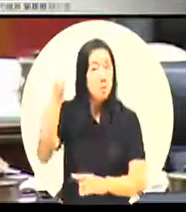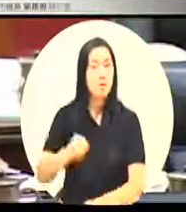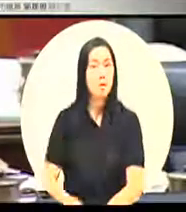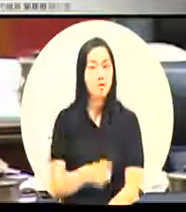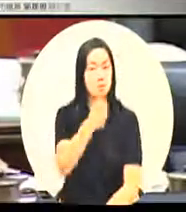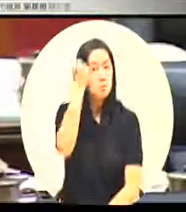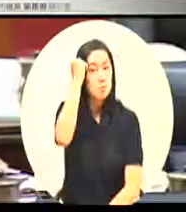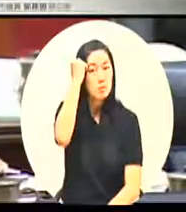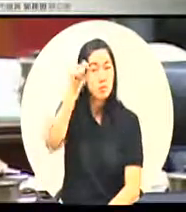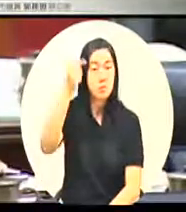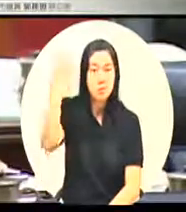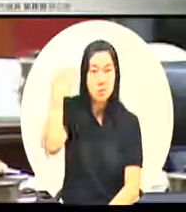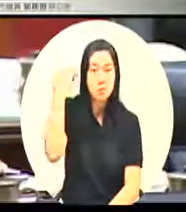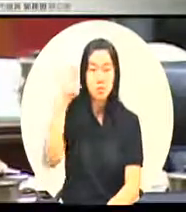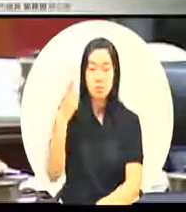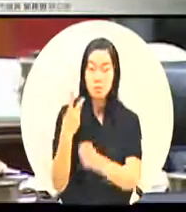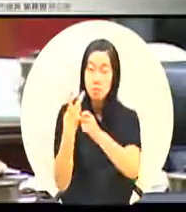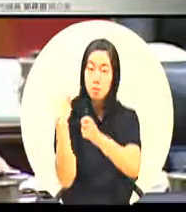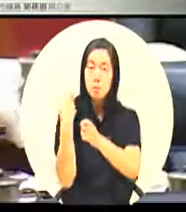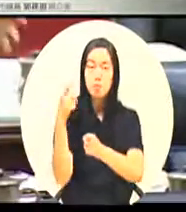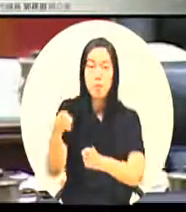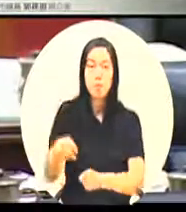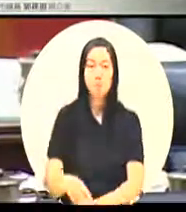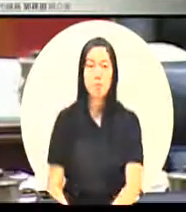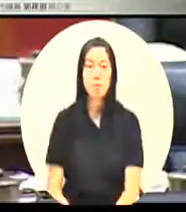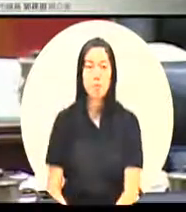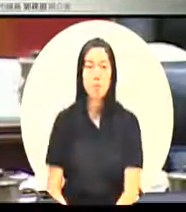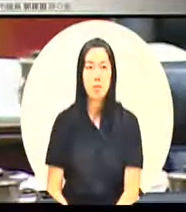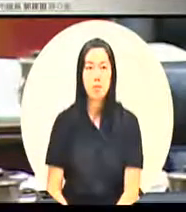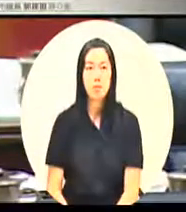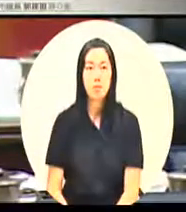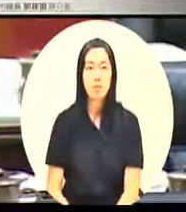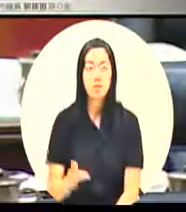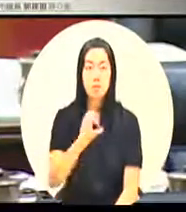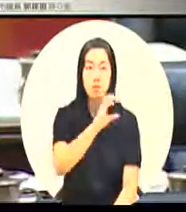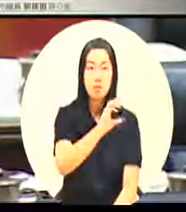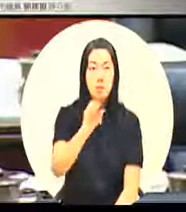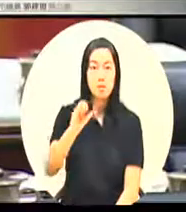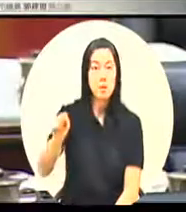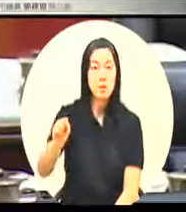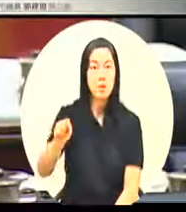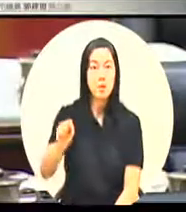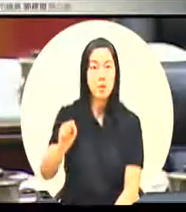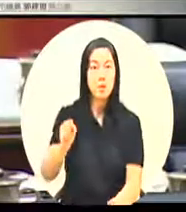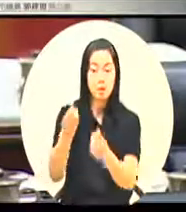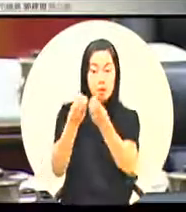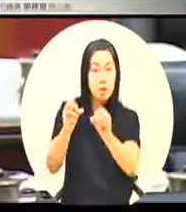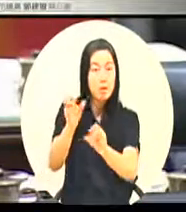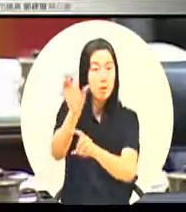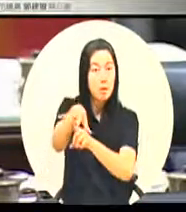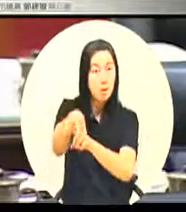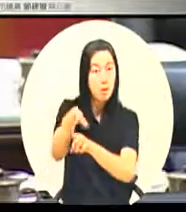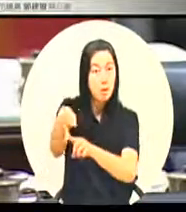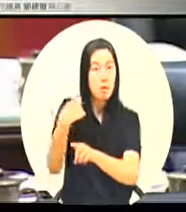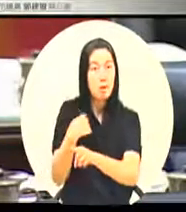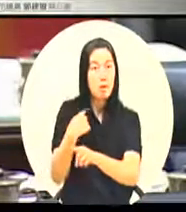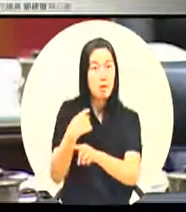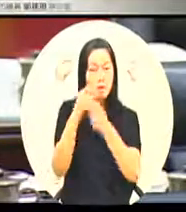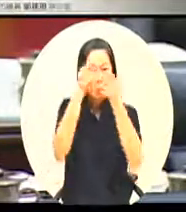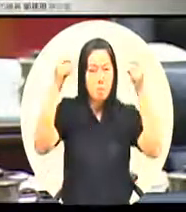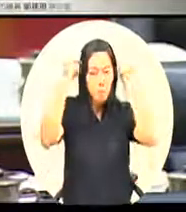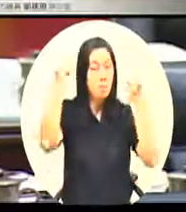得当时今年六百五，不是 CAS 的蛋农来甲咱抗议，迄句我嘛点